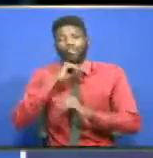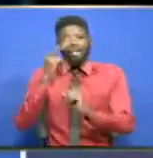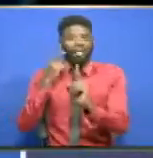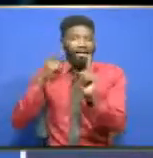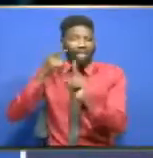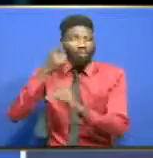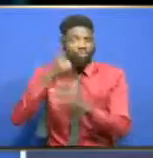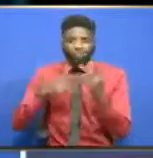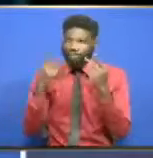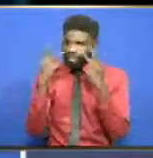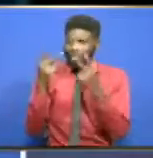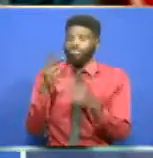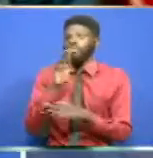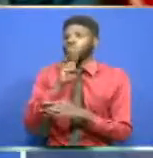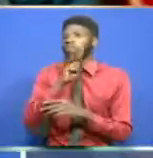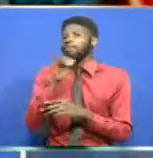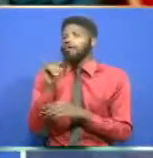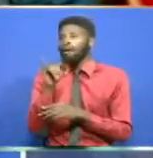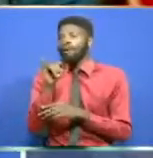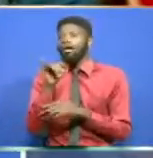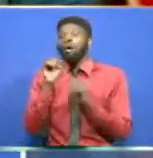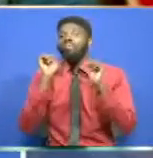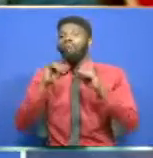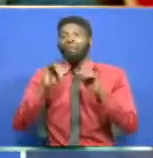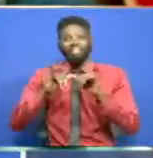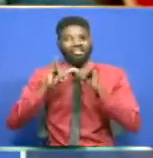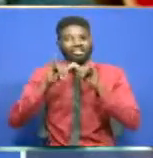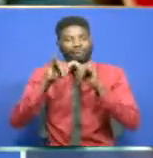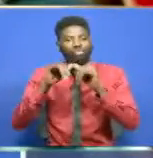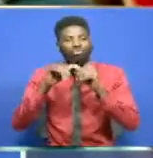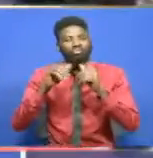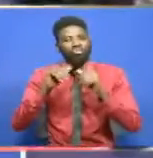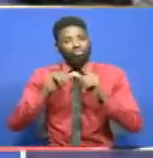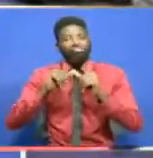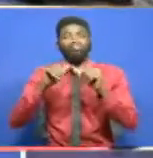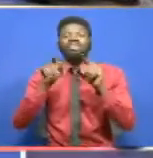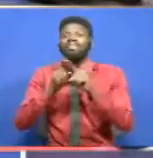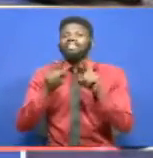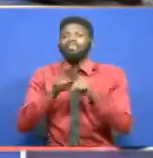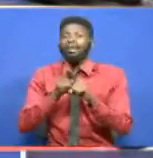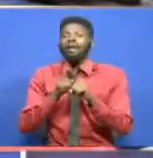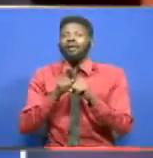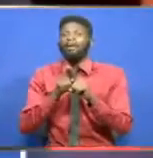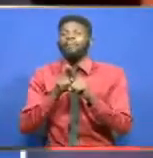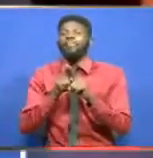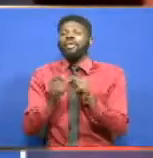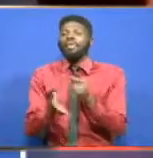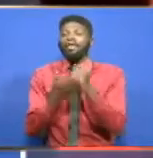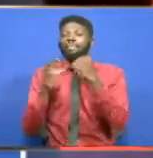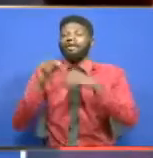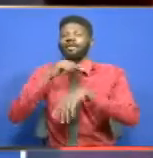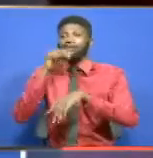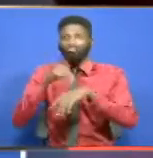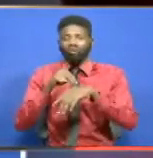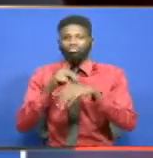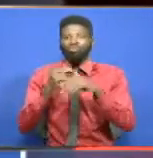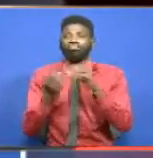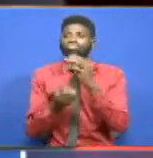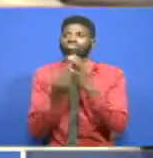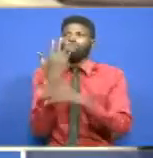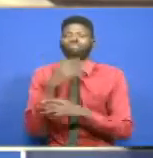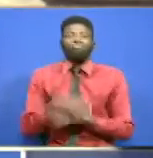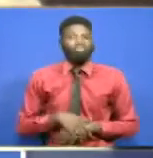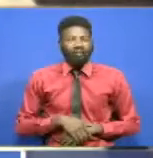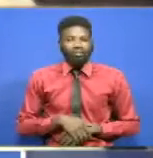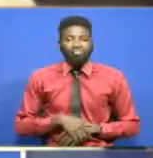BBI kwa mwongozo wa udhabiti endelevu na ustawi wa taifa hili. Kwingineko, chama cha KANU kimesema kitawasilisha